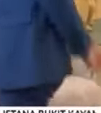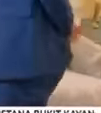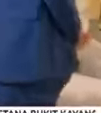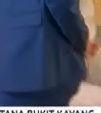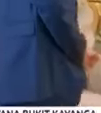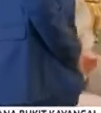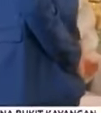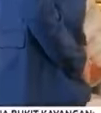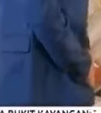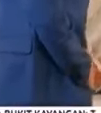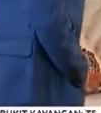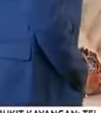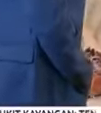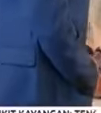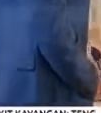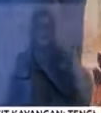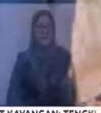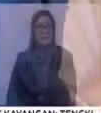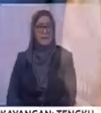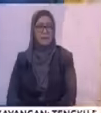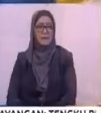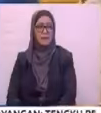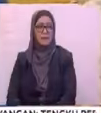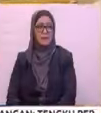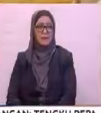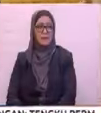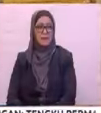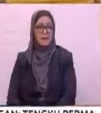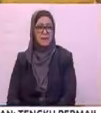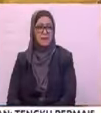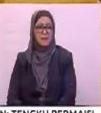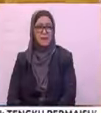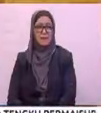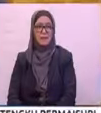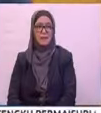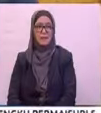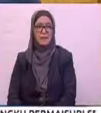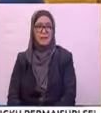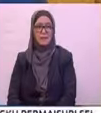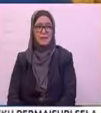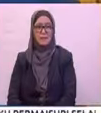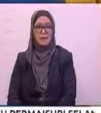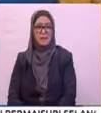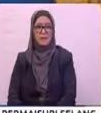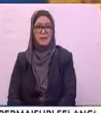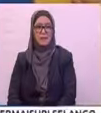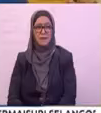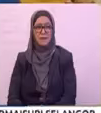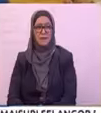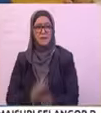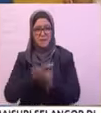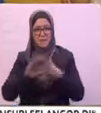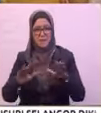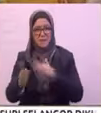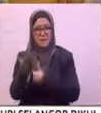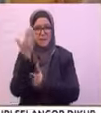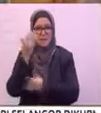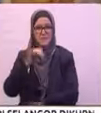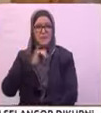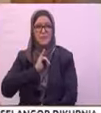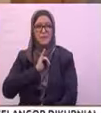Selamat pagi Tun. Kesalam. Khabar Tun? Saya Andy. Dari